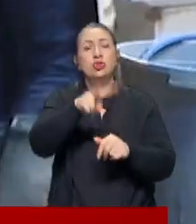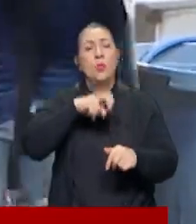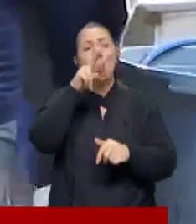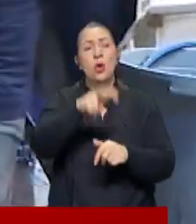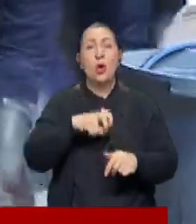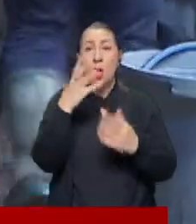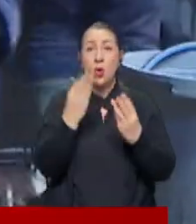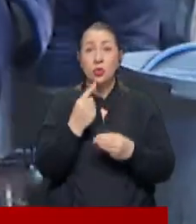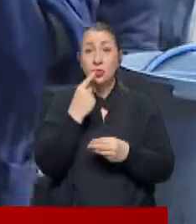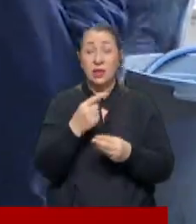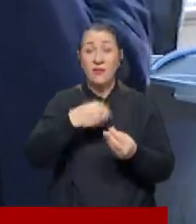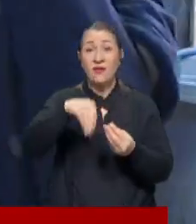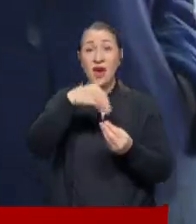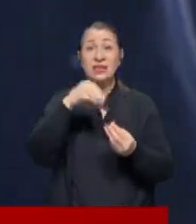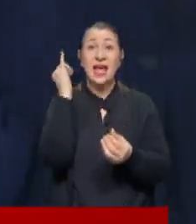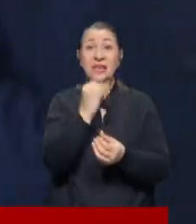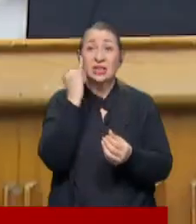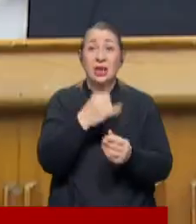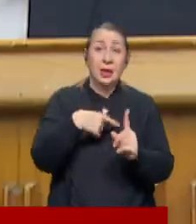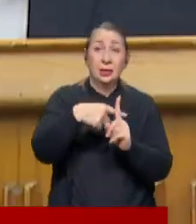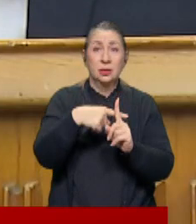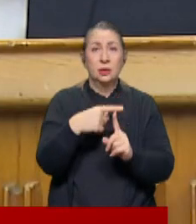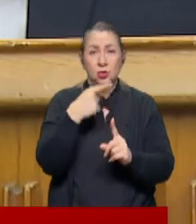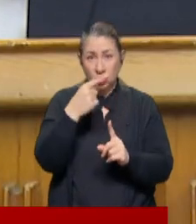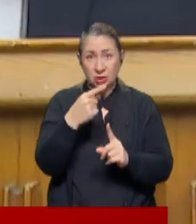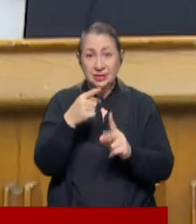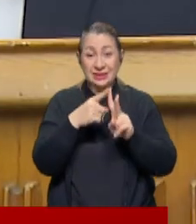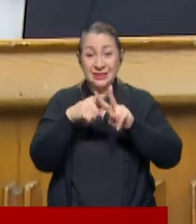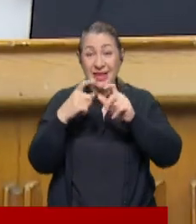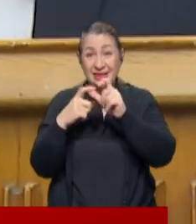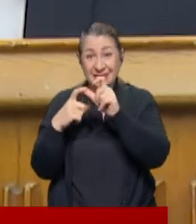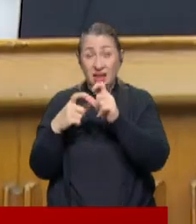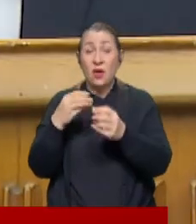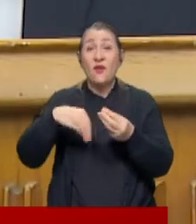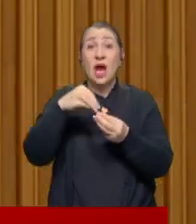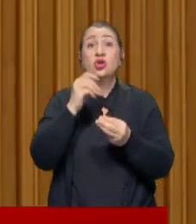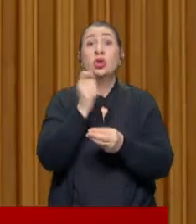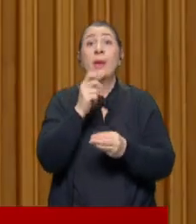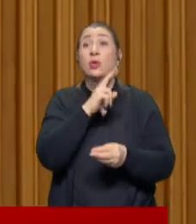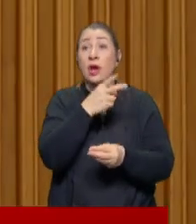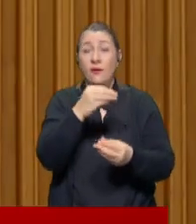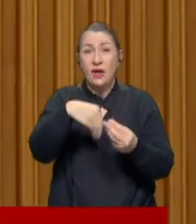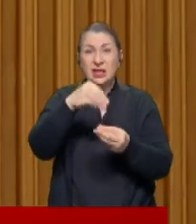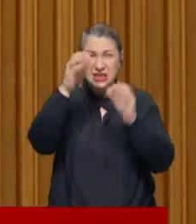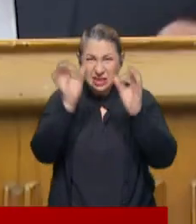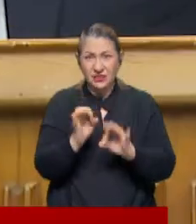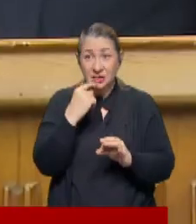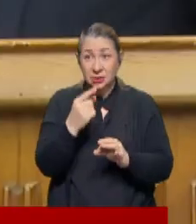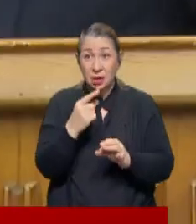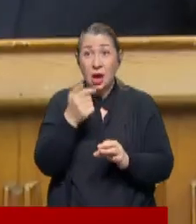haline geldi dediği faiz eleştirilerini ekledi. Diyorlardı ya, naz, faizi ödemek günahtır, faizi